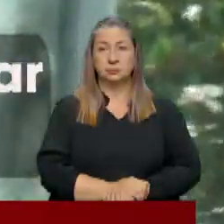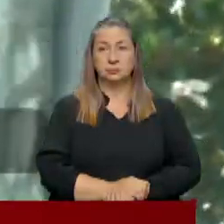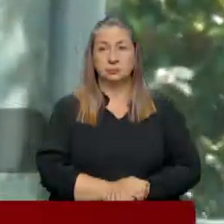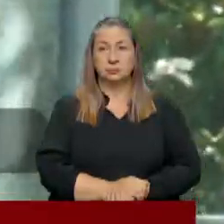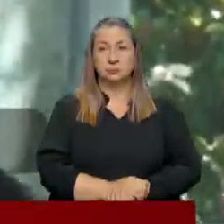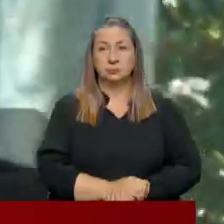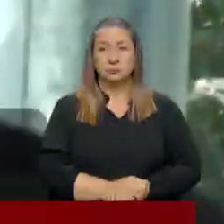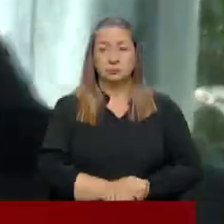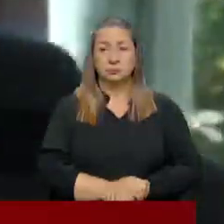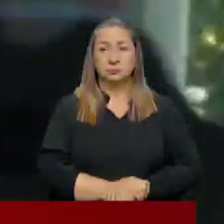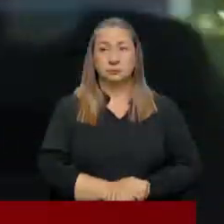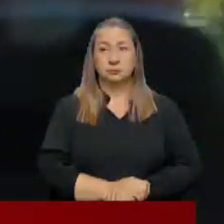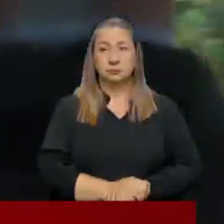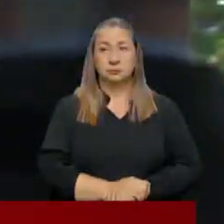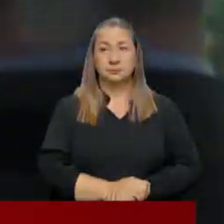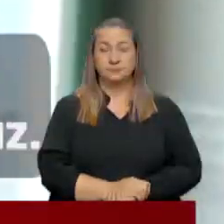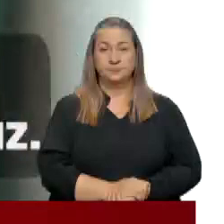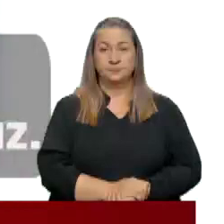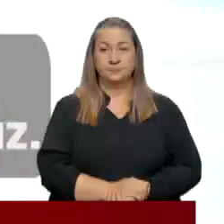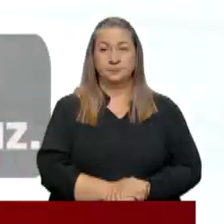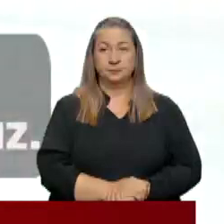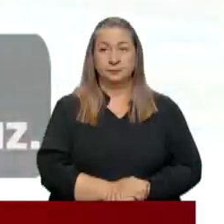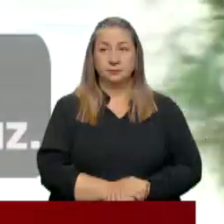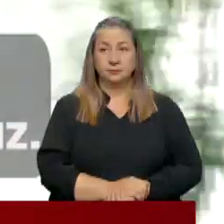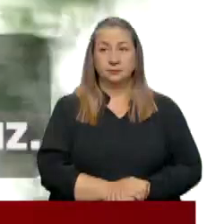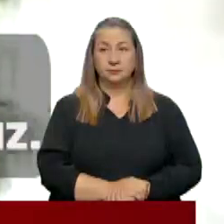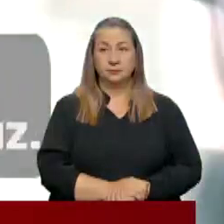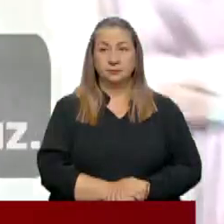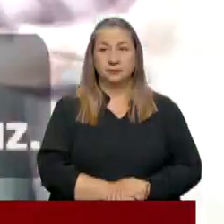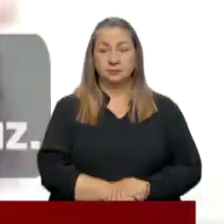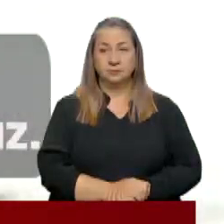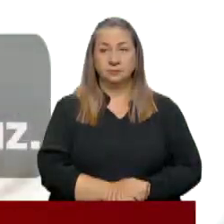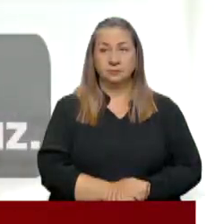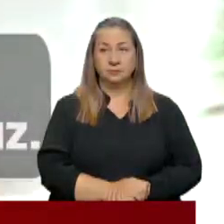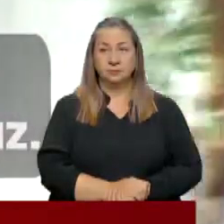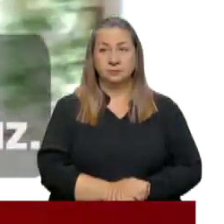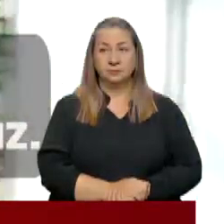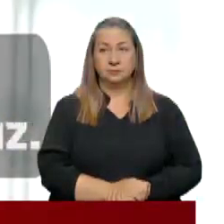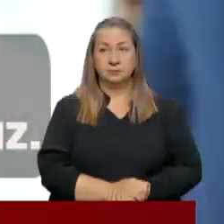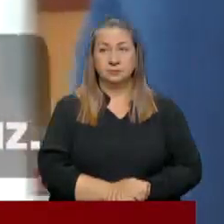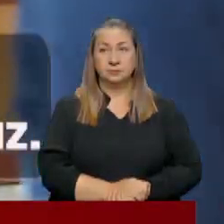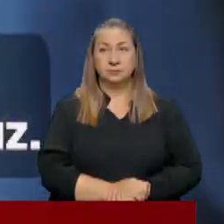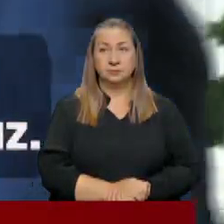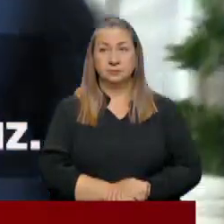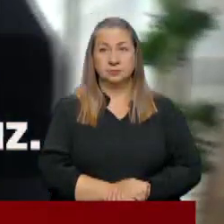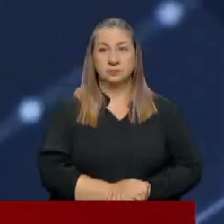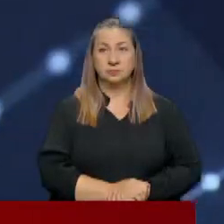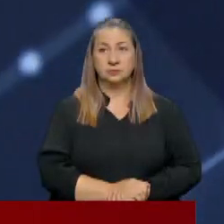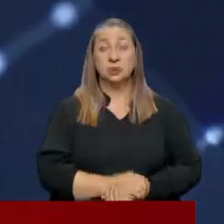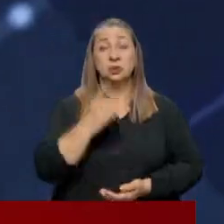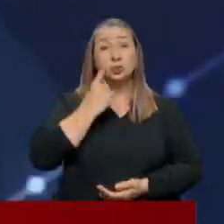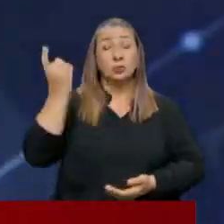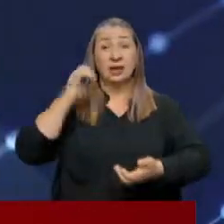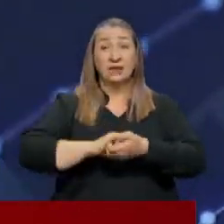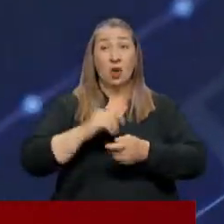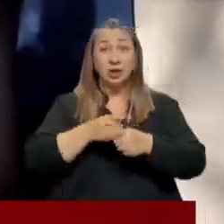Sağol şehrinizde sözlerin Sen başlarsa ağlamaktan temizliyoruz